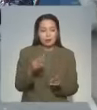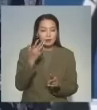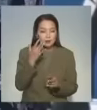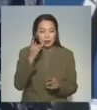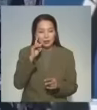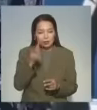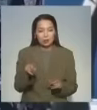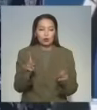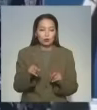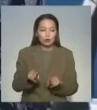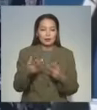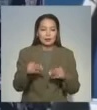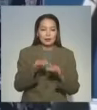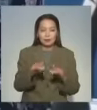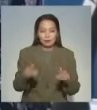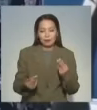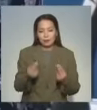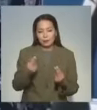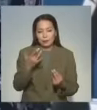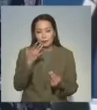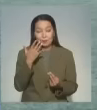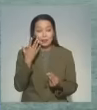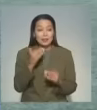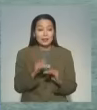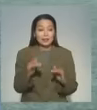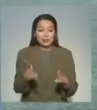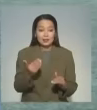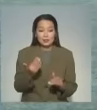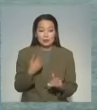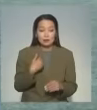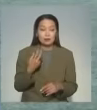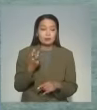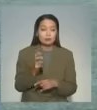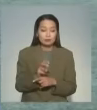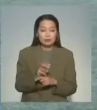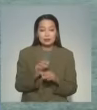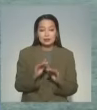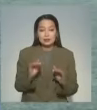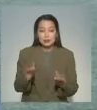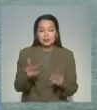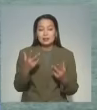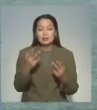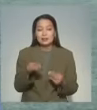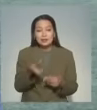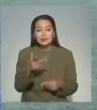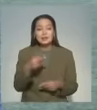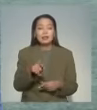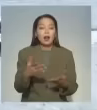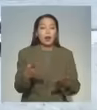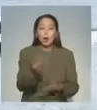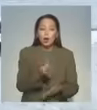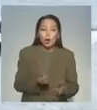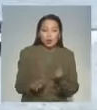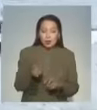где дети, говорит сельчанка. Когда детской площадки не было, приходилось нам искать детишек. Ты где, в каком районе